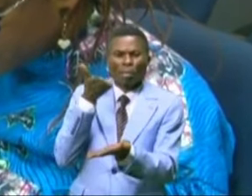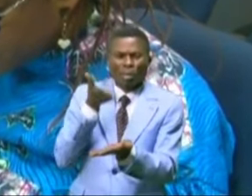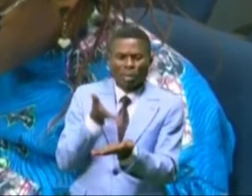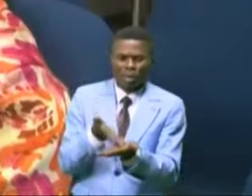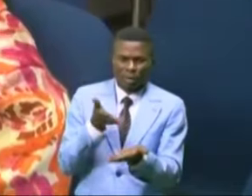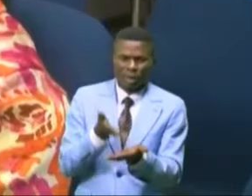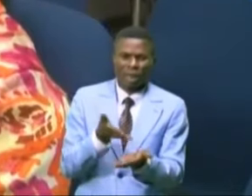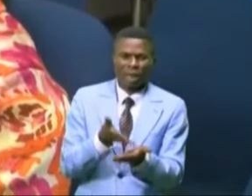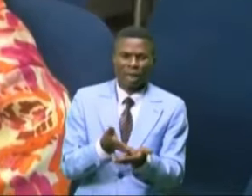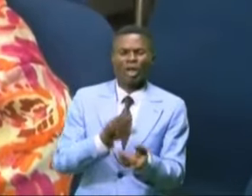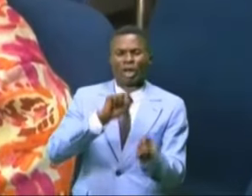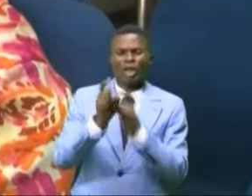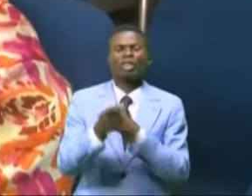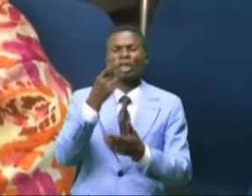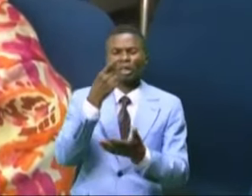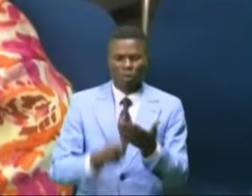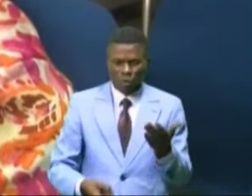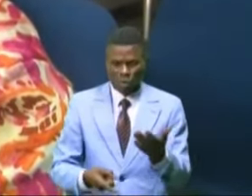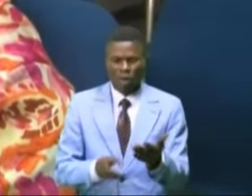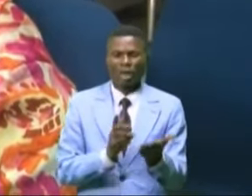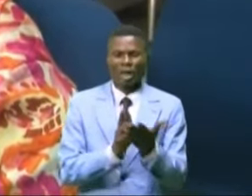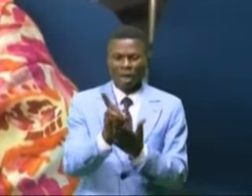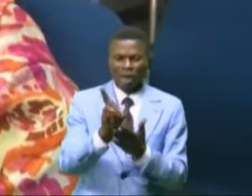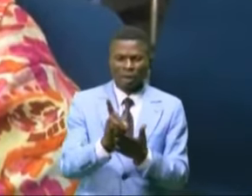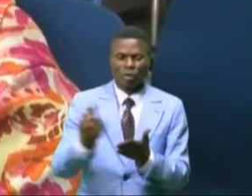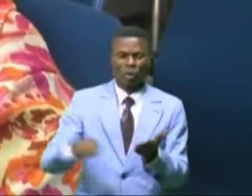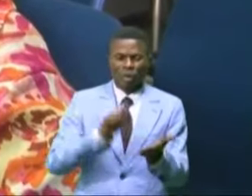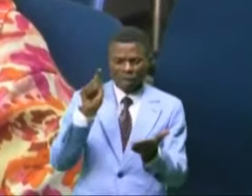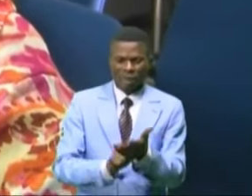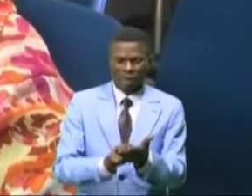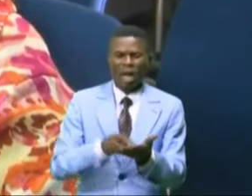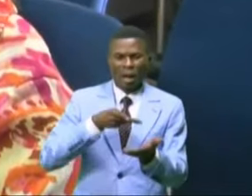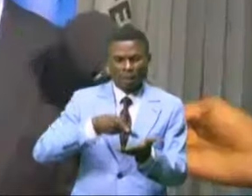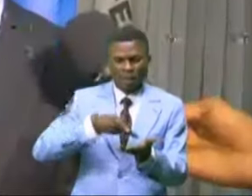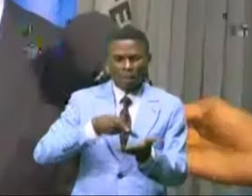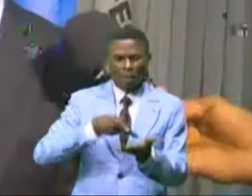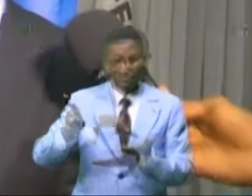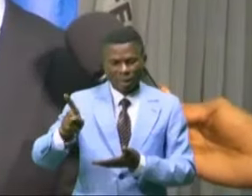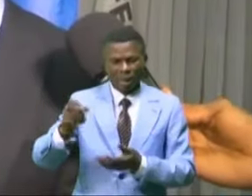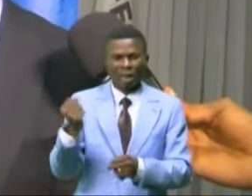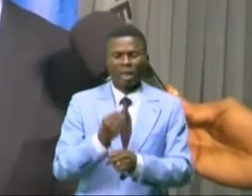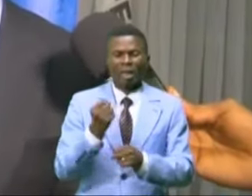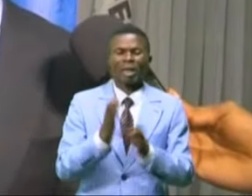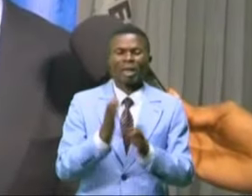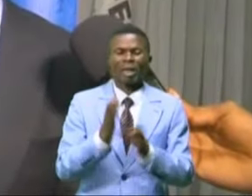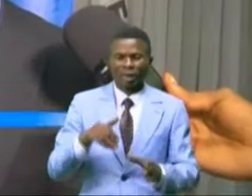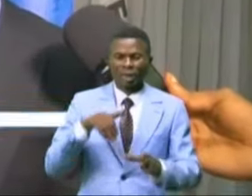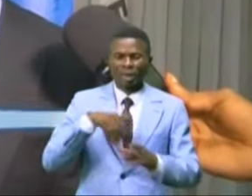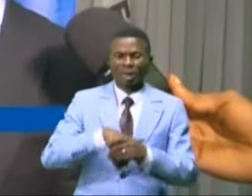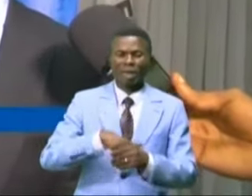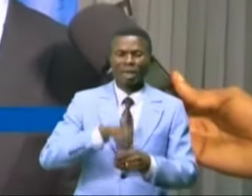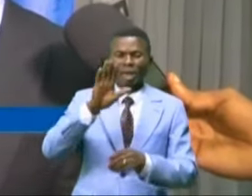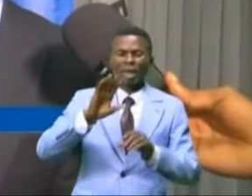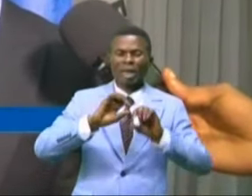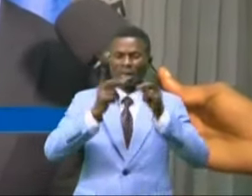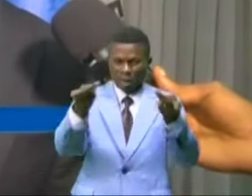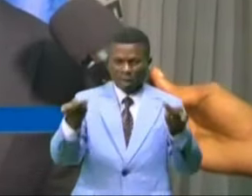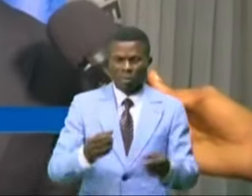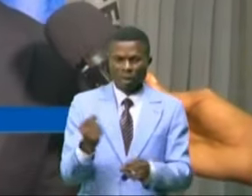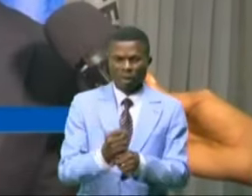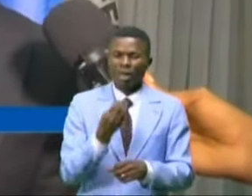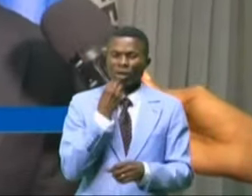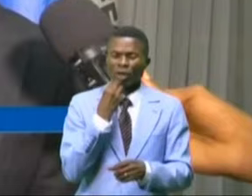qui ont été modifiées, quels sont les droits et taxes qu'ils doivent payer au niveau de